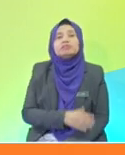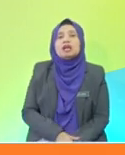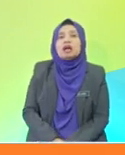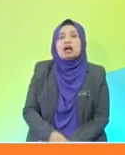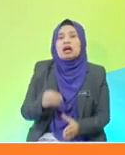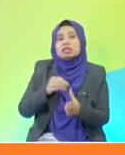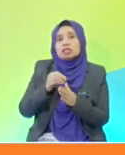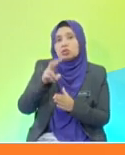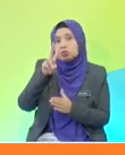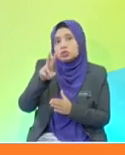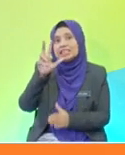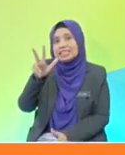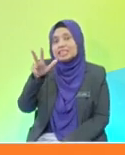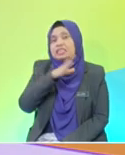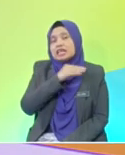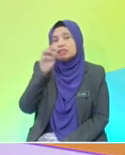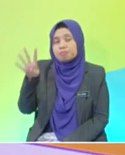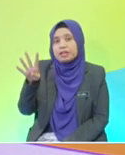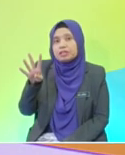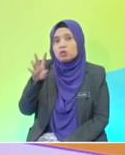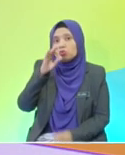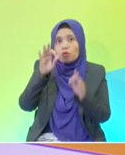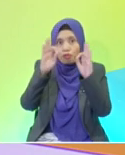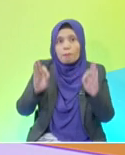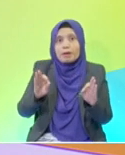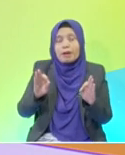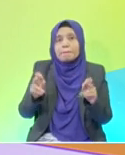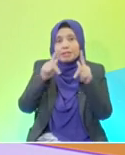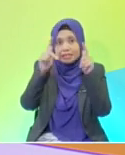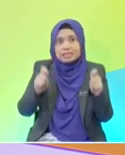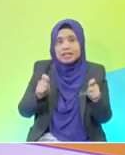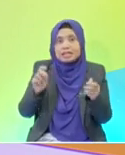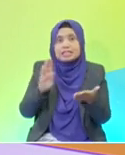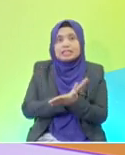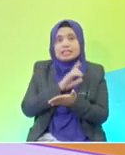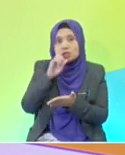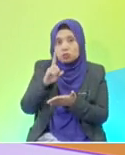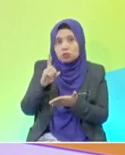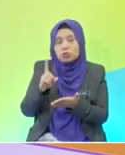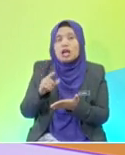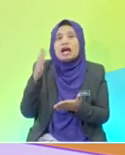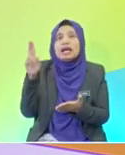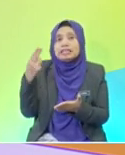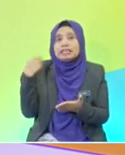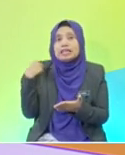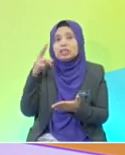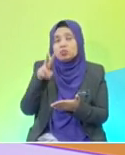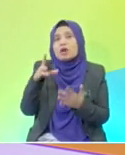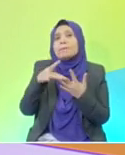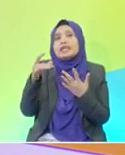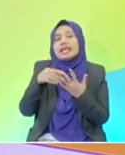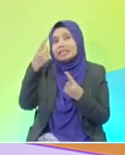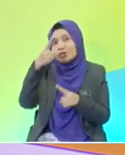23 dan 4 dimana untuk format pencak sirah untuk ekonomi kertas 1 hanya melibatkan dua pilihan jawaban